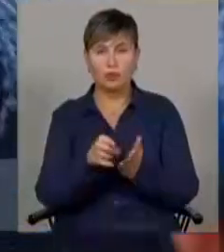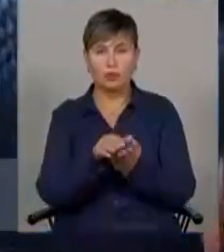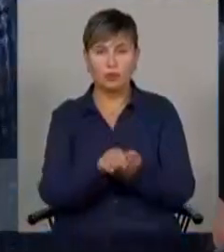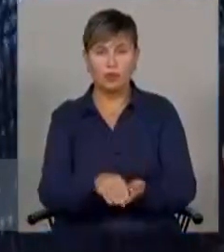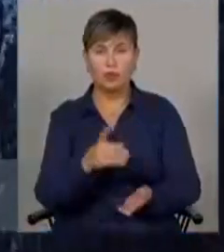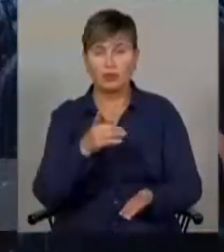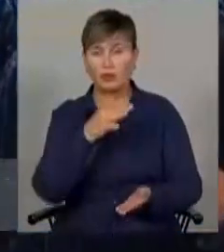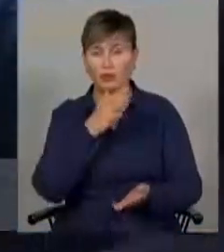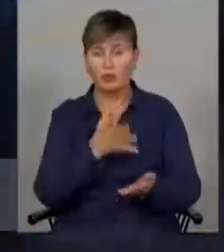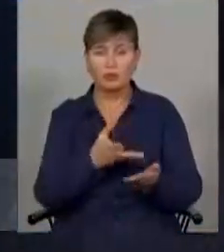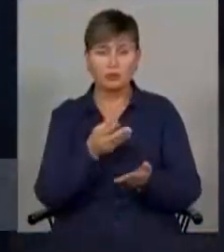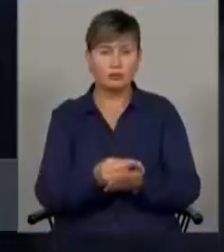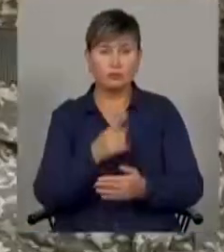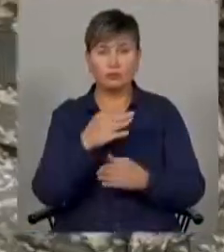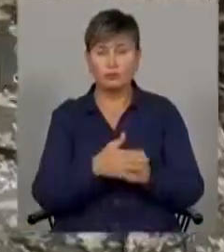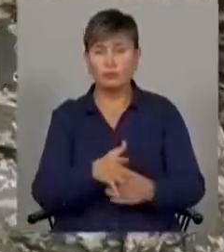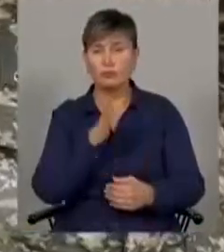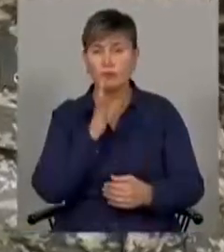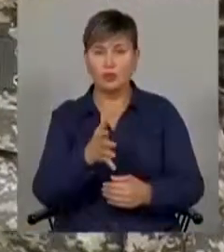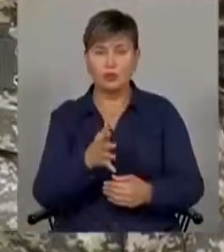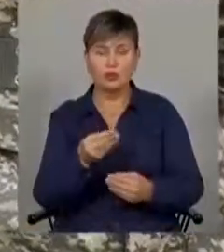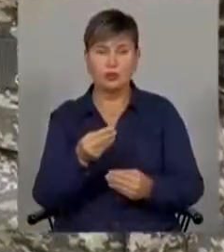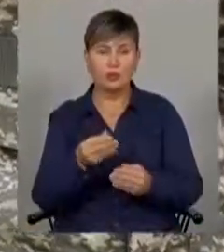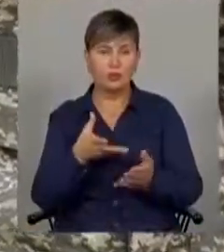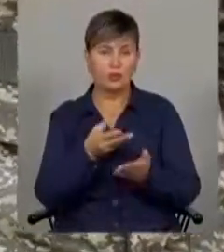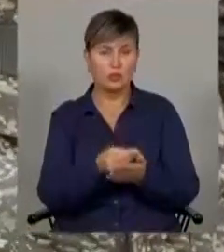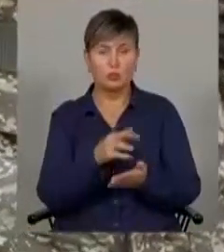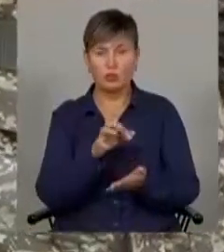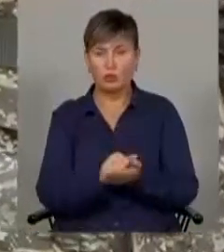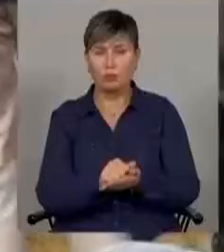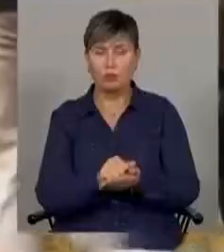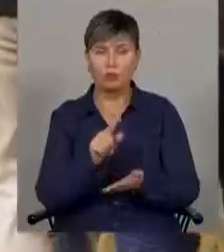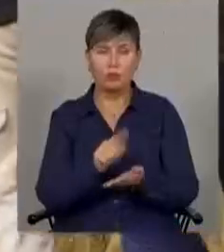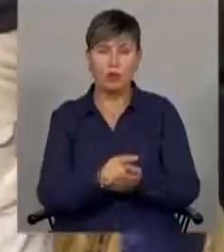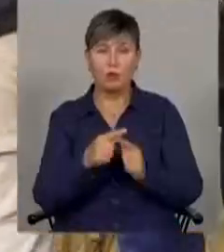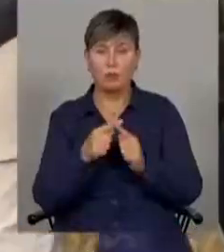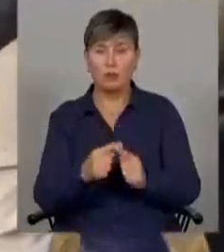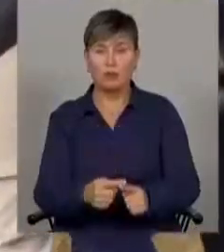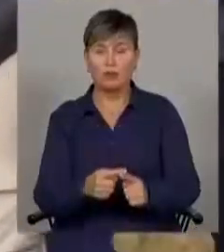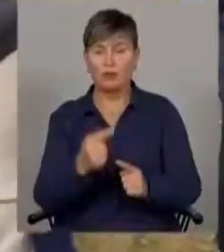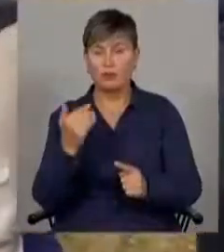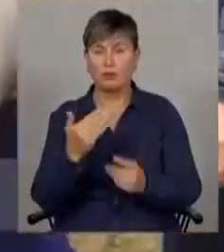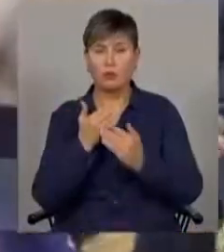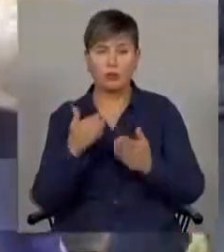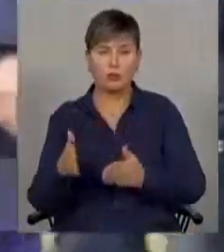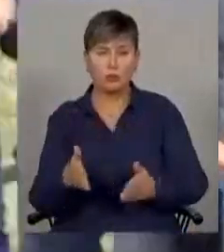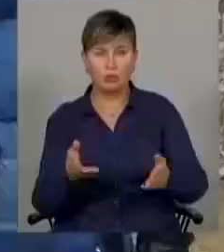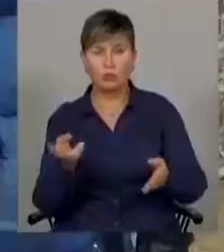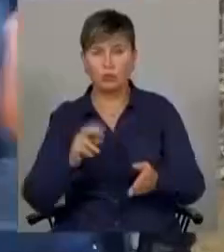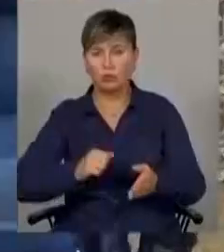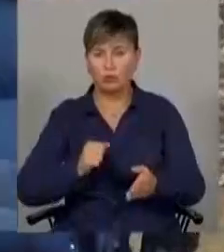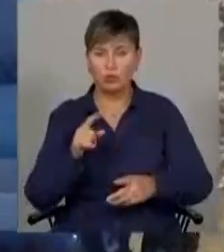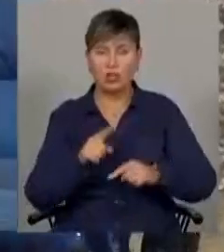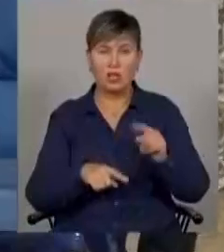единовременная компенсация в размере пятилетнего денежного содержания по занимаемой должности проводить буржуану далубаева В последний путь пришли друзья